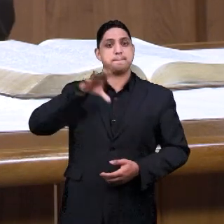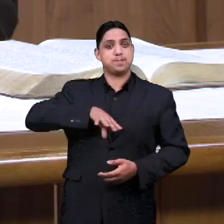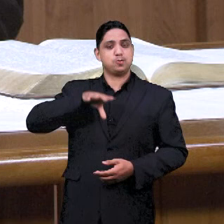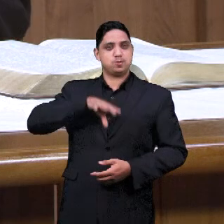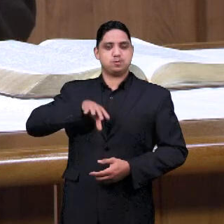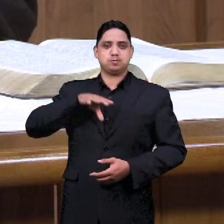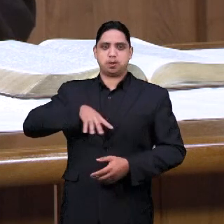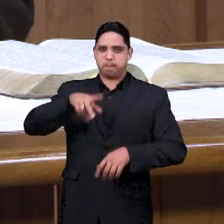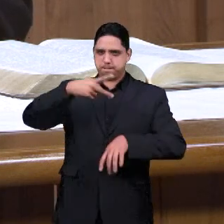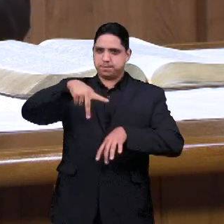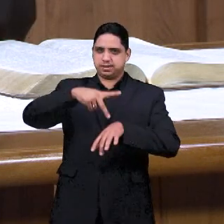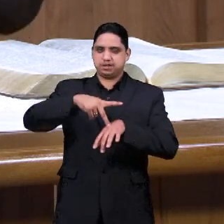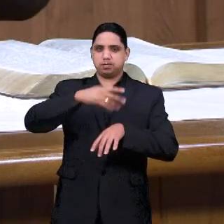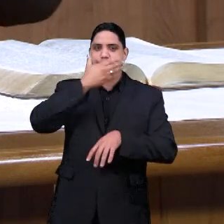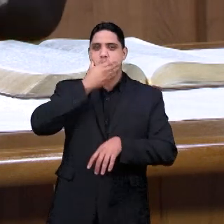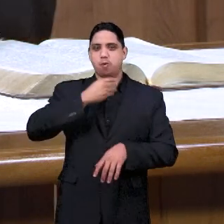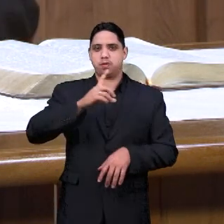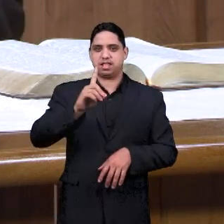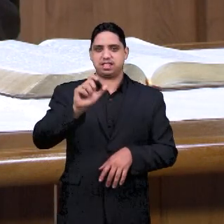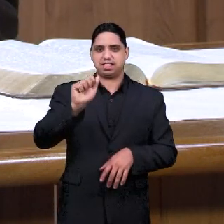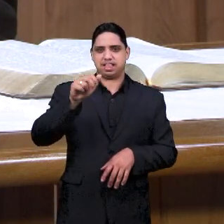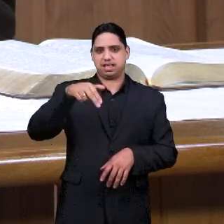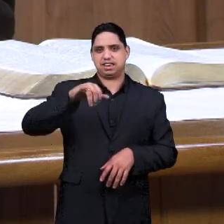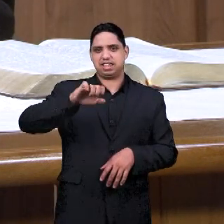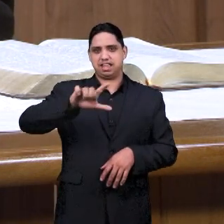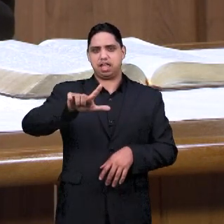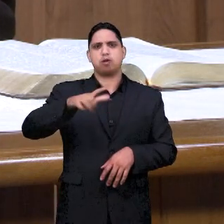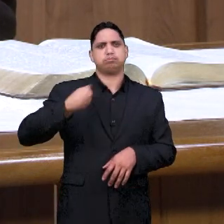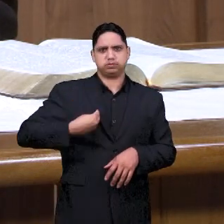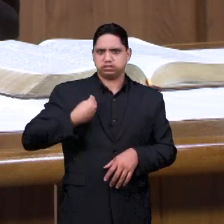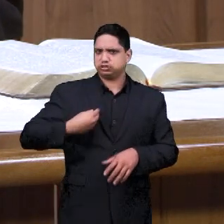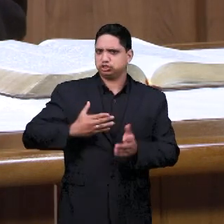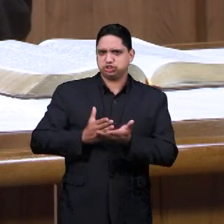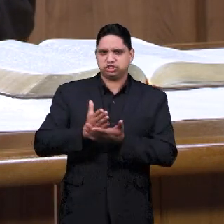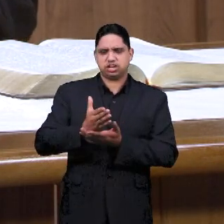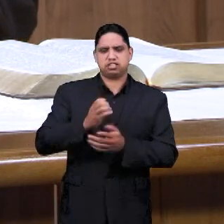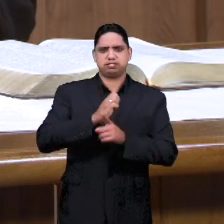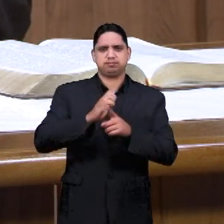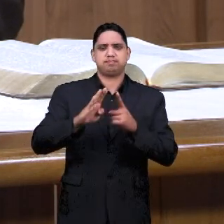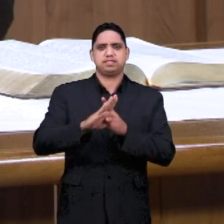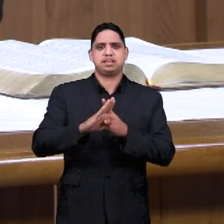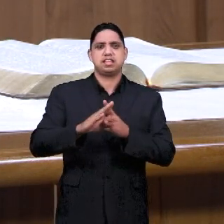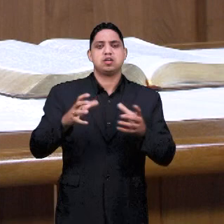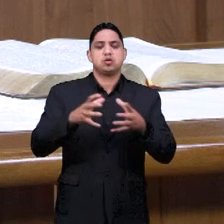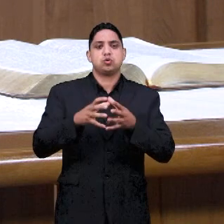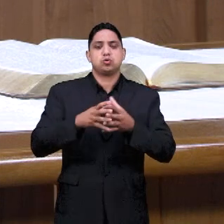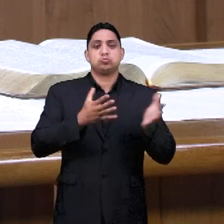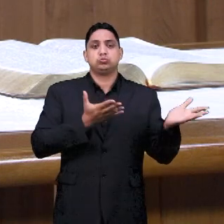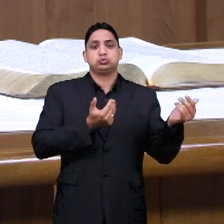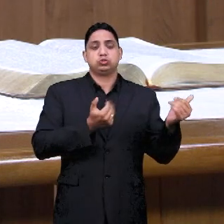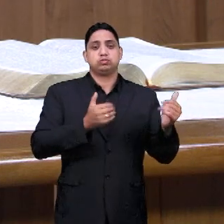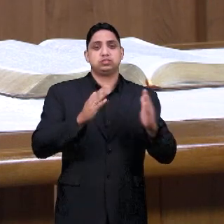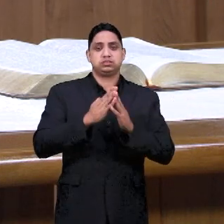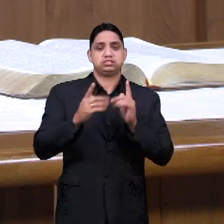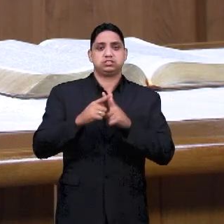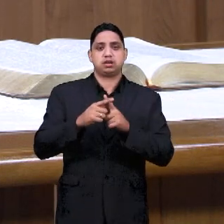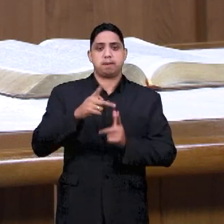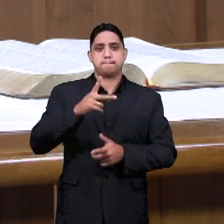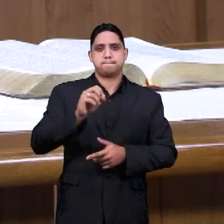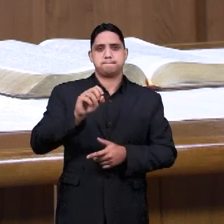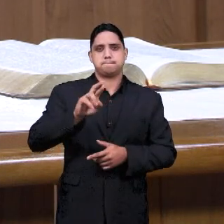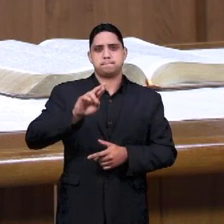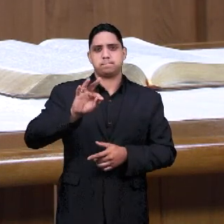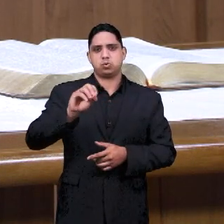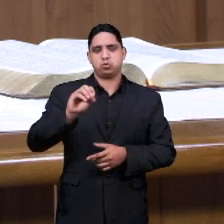Portugal, c'est Daniel Gonçalves, qui participe beaucoup de notre école biblique. Il vient du groupe de jeunes de l'église de Porto, au